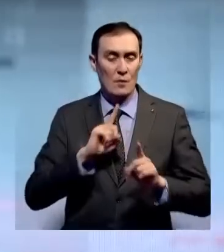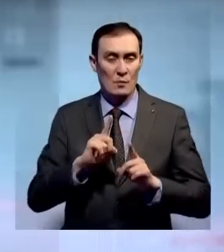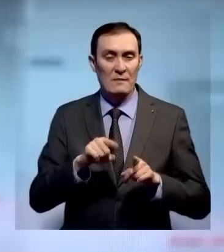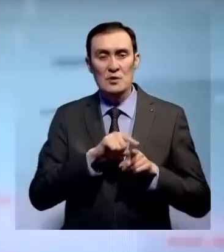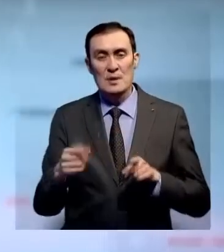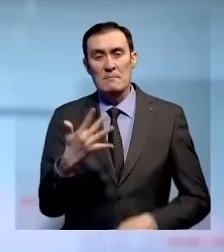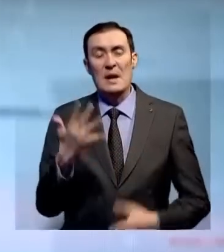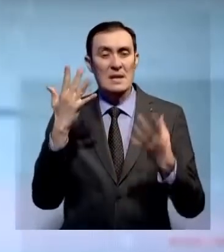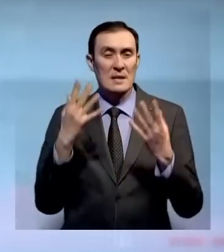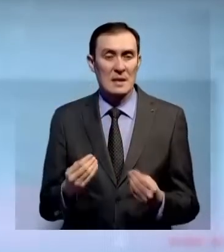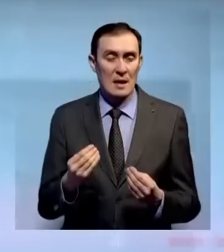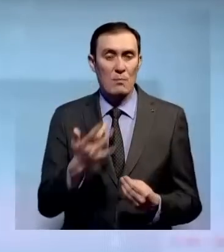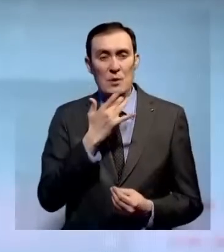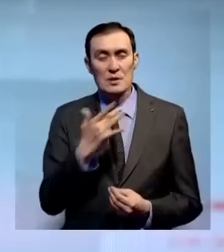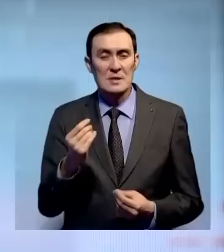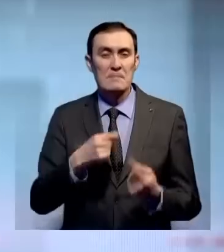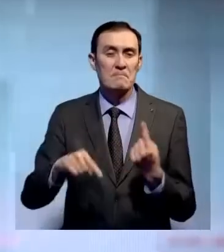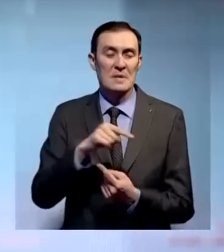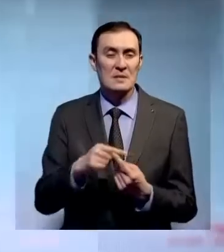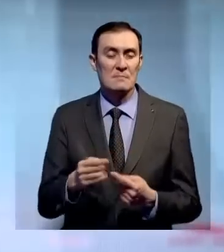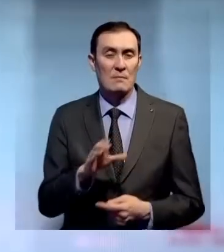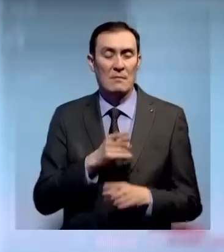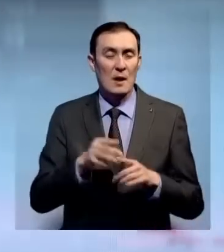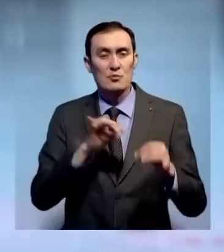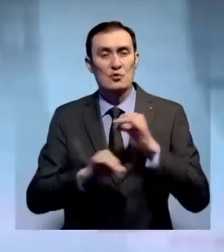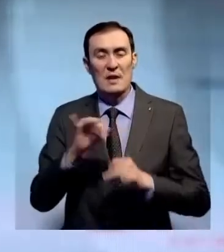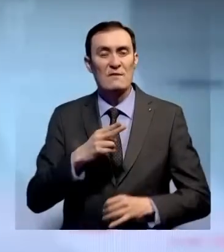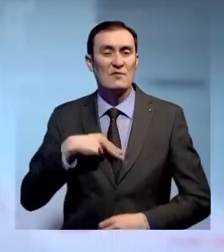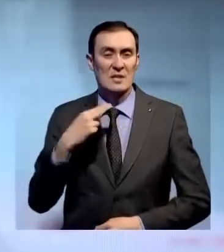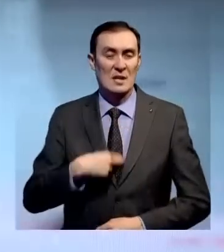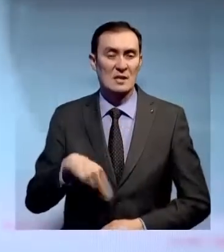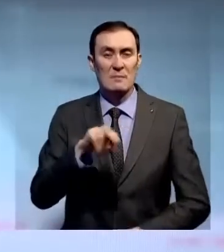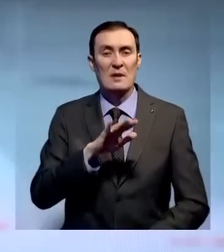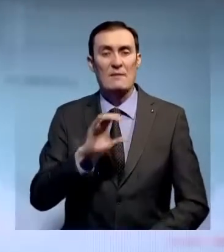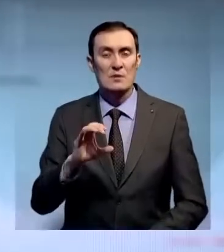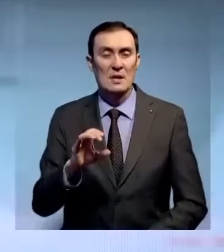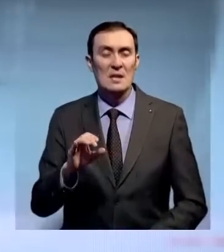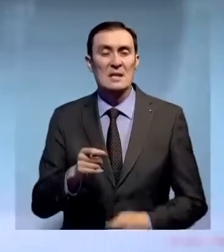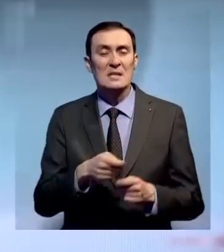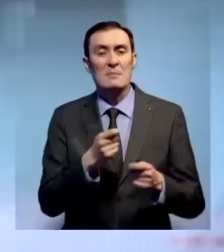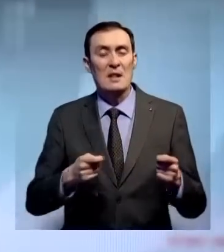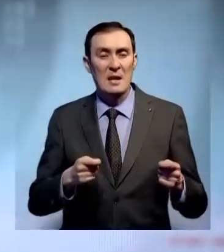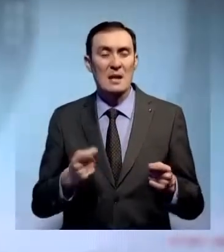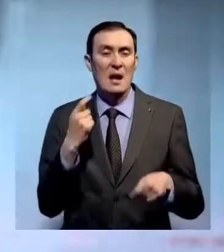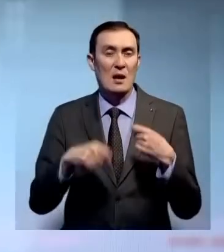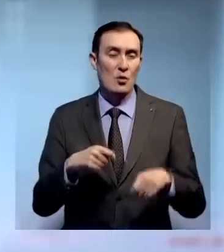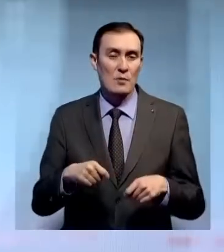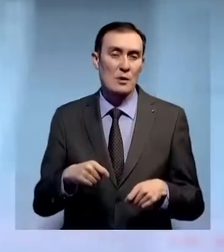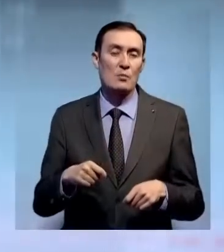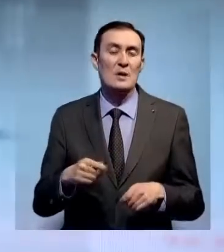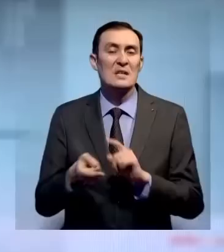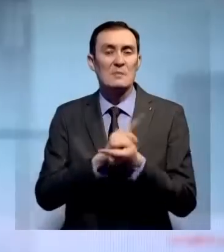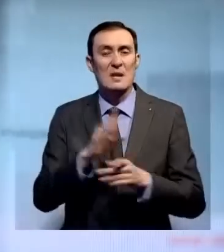На протяжении 5 дней политическая и бизнес-элита обсуждала в швейцарском Давосе замедление мировой экономики, деглобализацию,